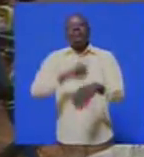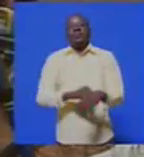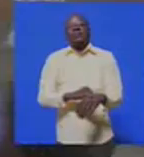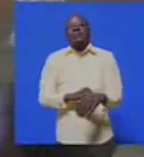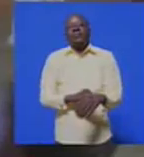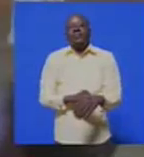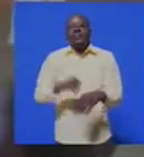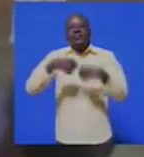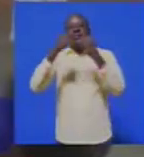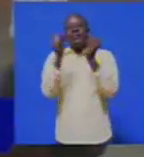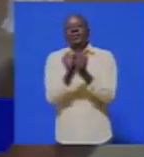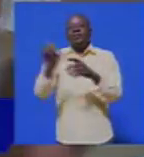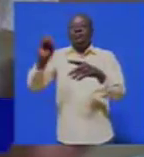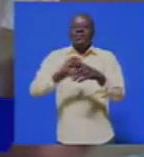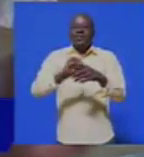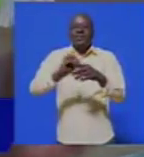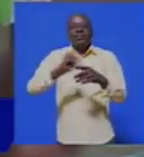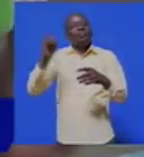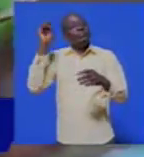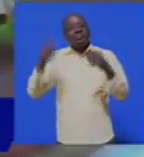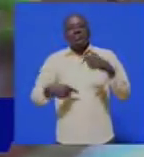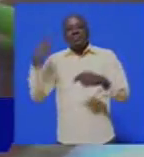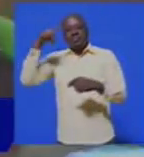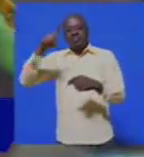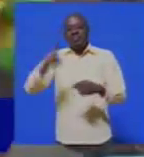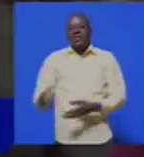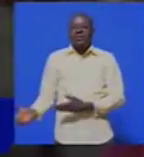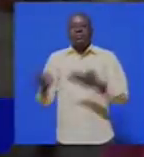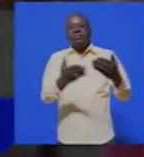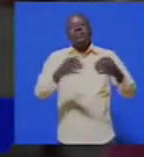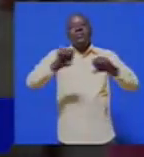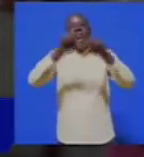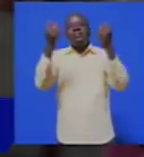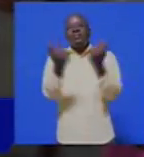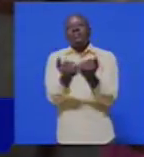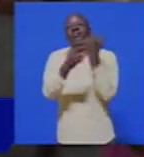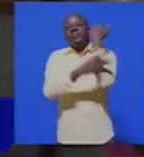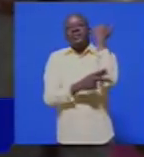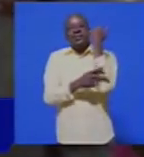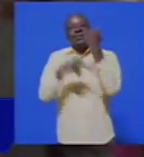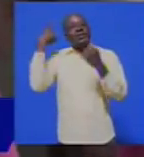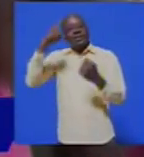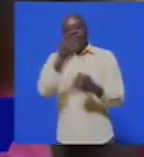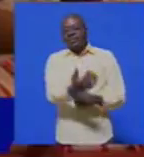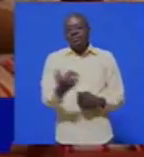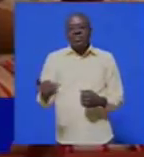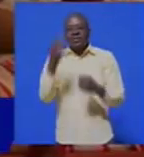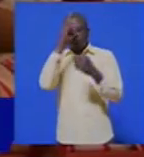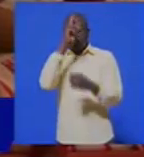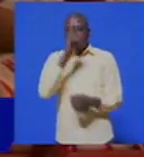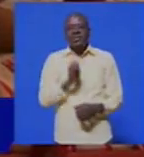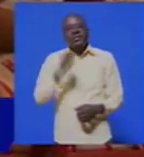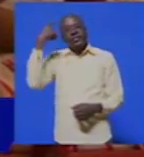l'affection et des soins maternels, c'est ce qu'apporte une association de la province du Pastoré à des orphelins et autres enfants en